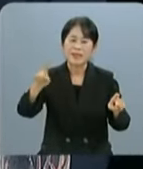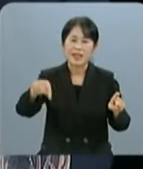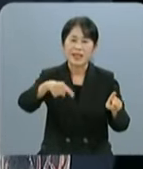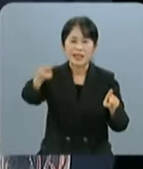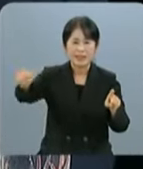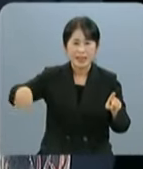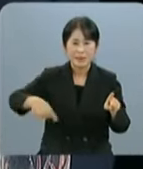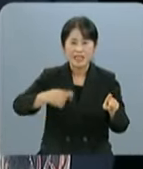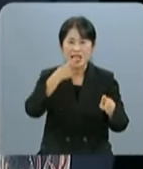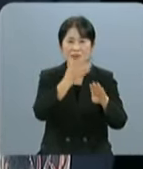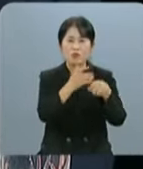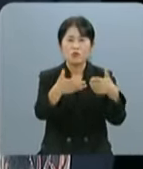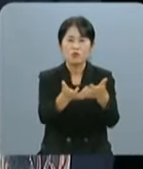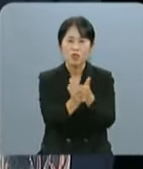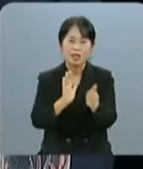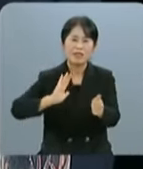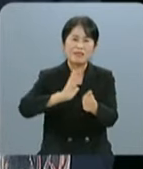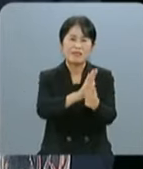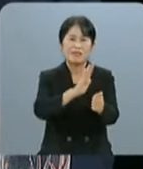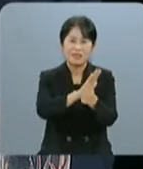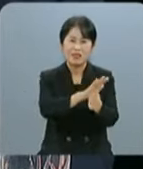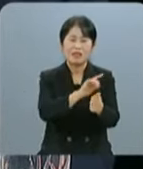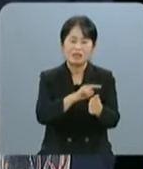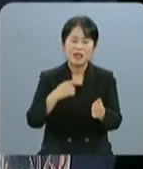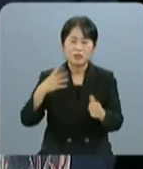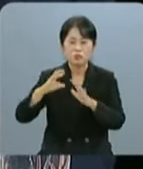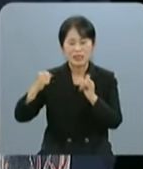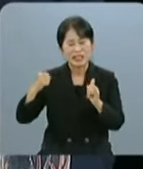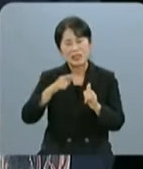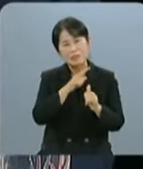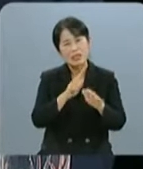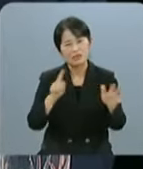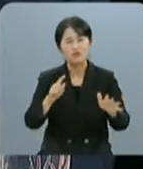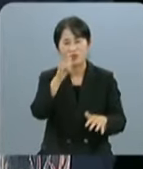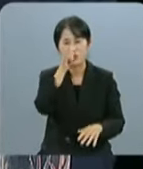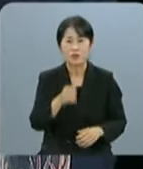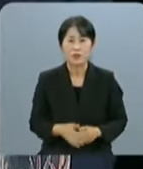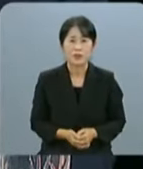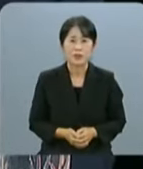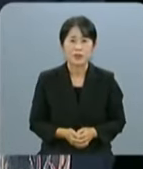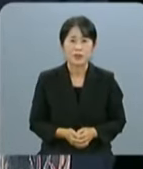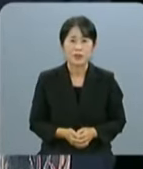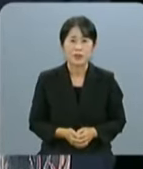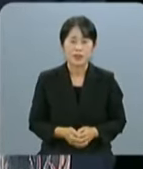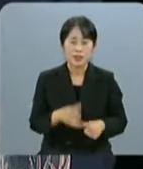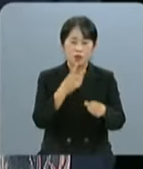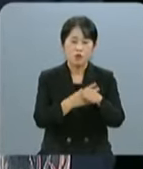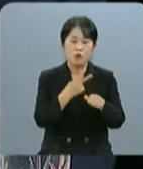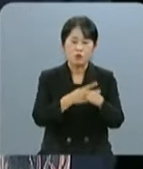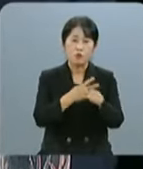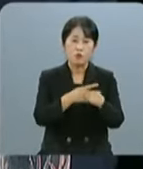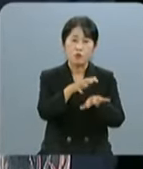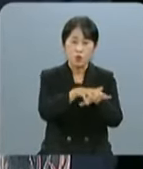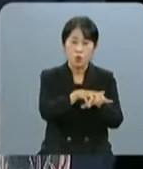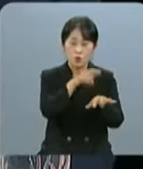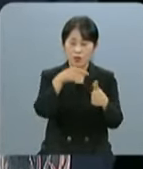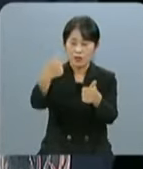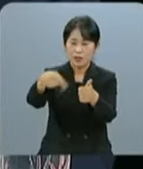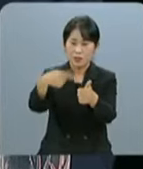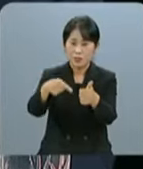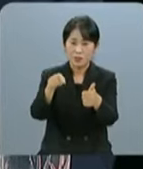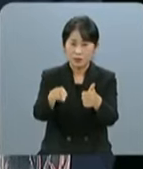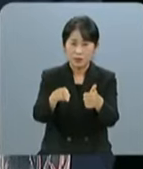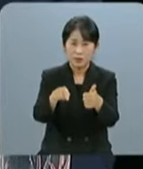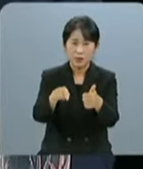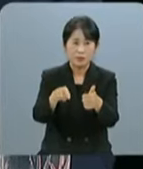지지층에서는 민주당에게 밀리고 있습니다. 똑같이 전교조 교육받은 그 밑에 세대 2030은 오히려 국민의힘을